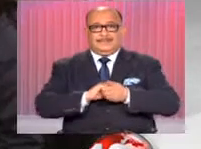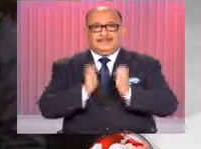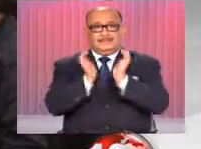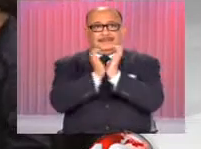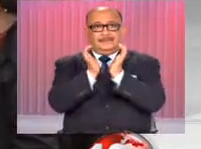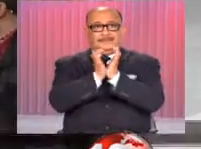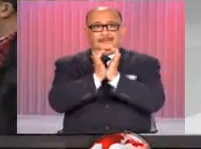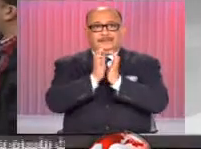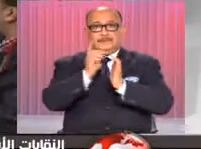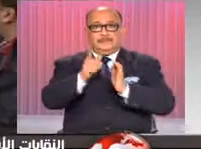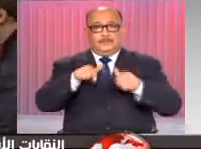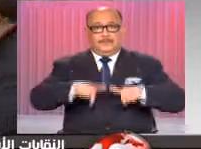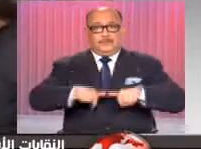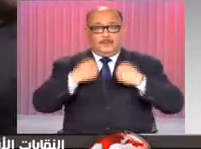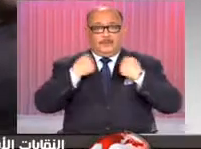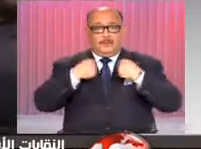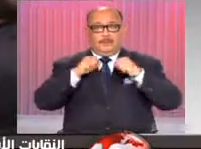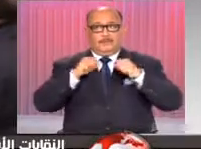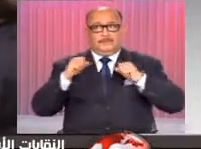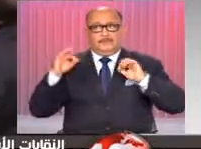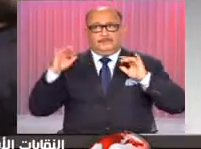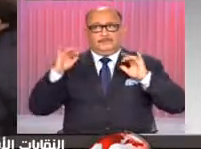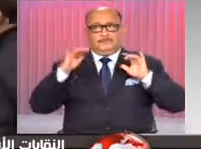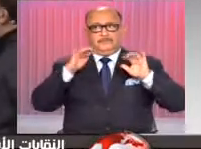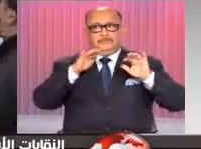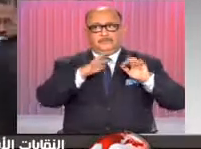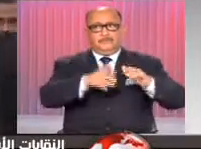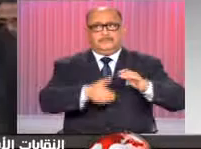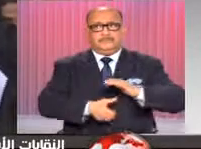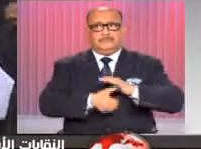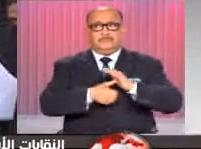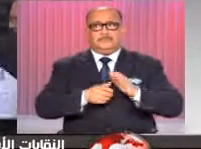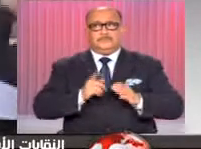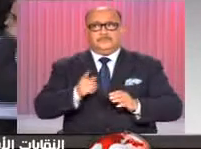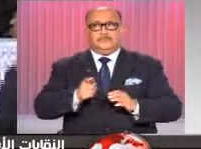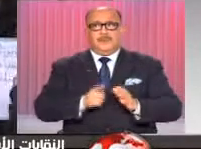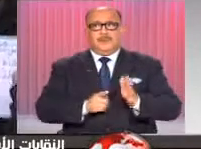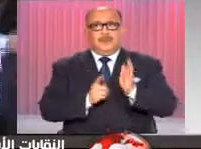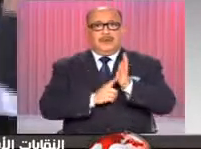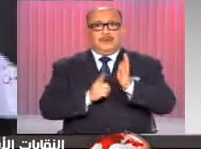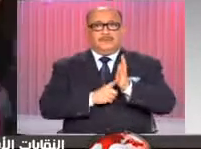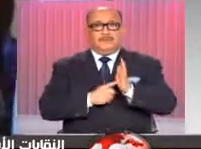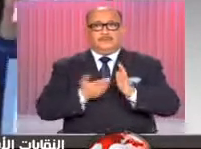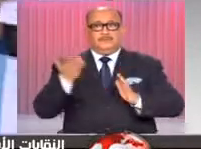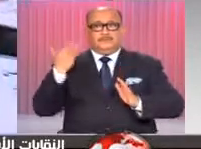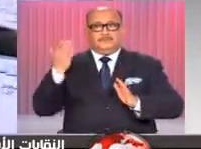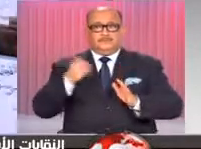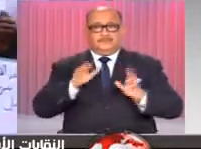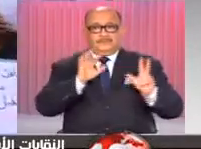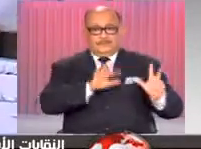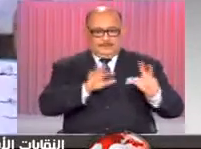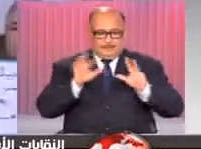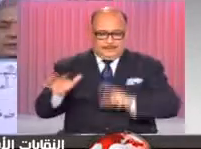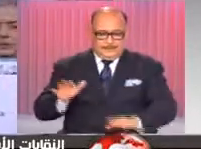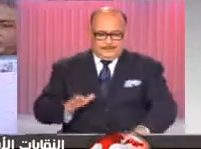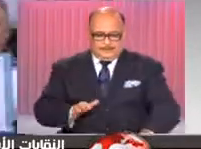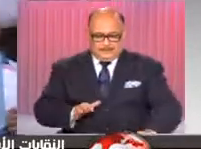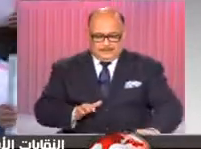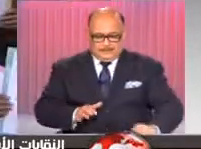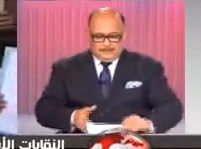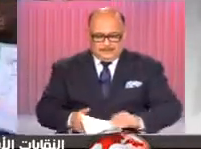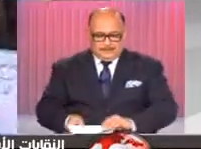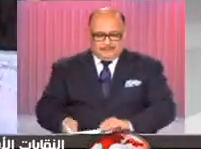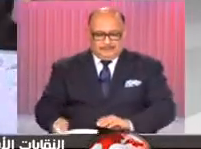بهيكلة المؤسسة والتعبير عن رفضهم لمقتضيات المرسوم عدد 88 لسنة